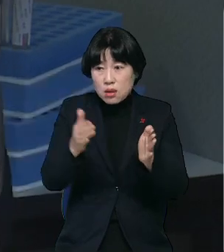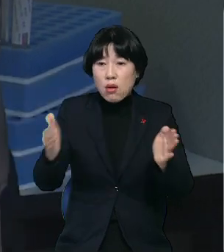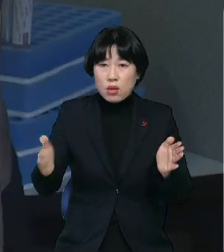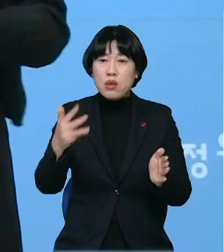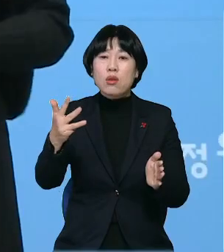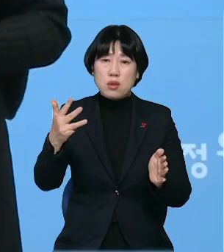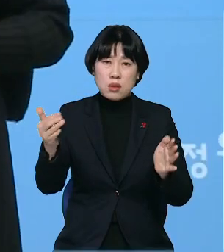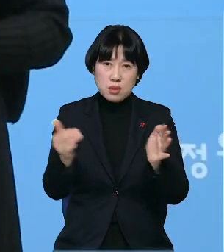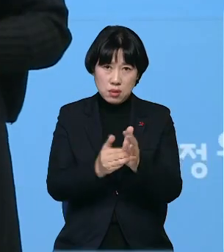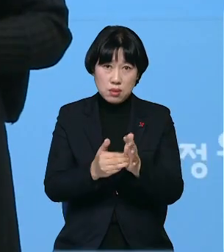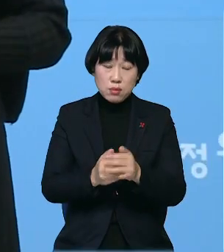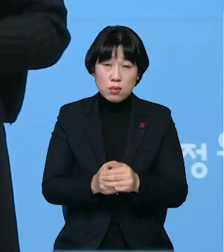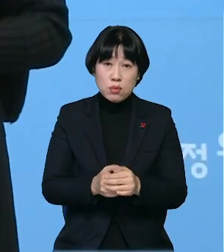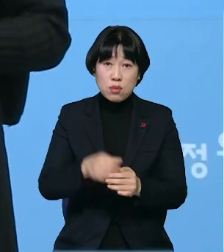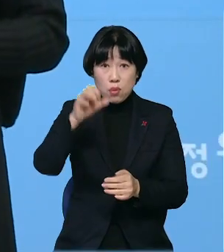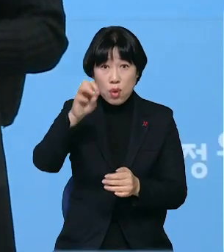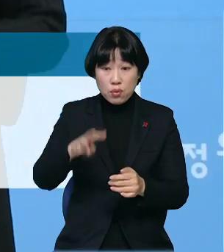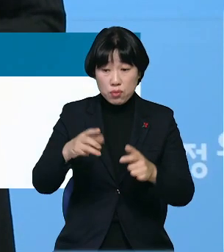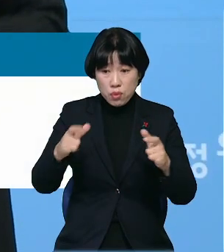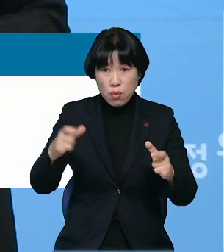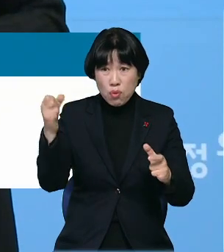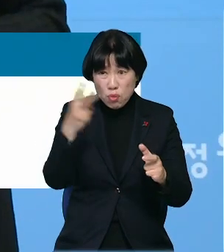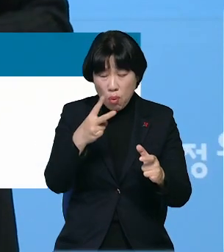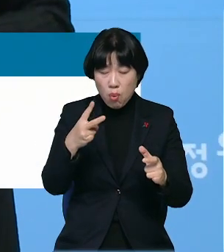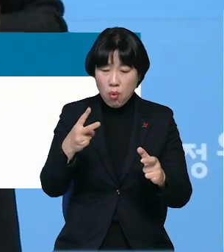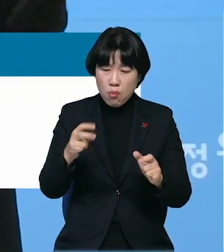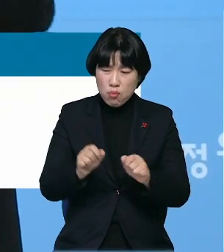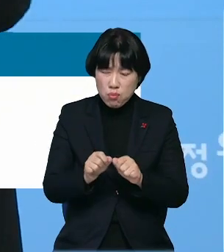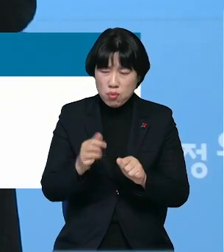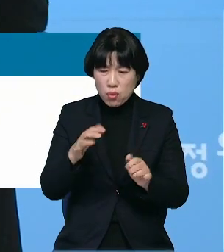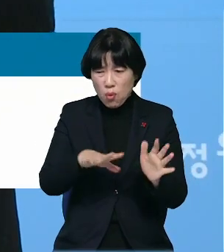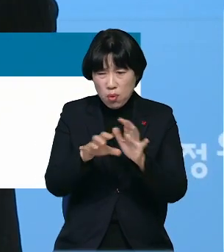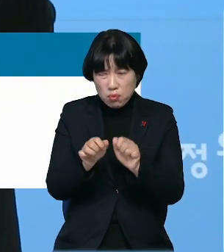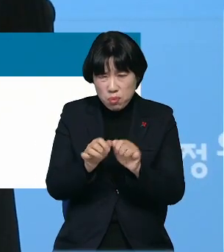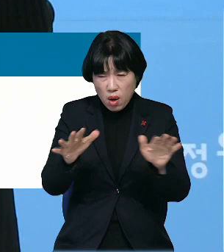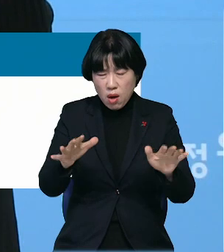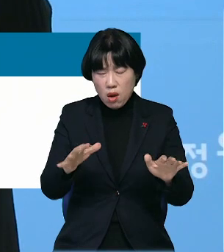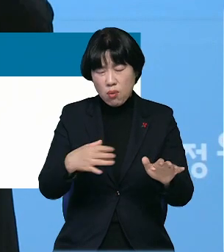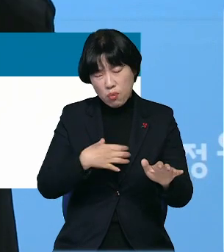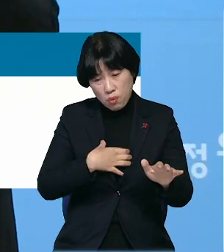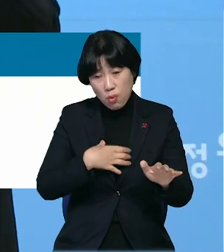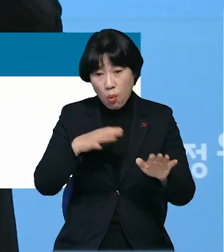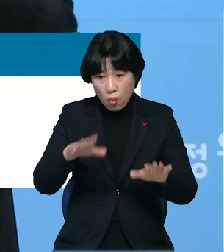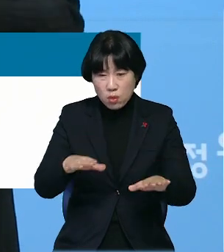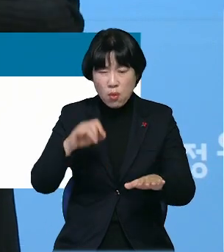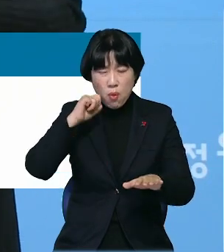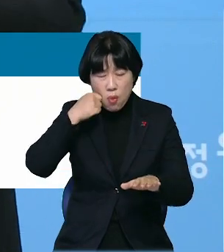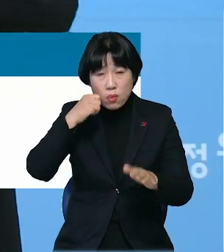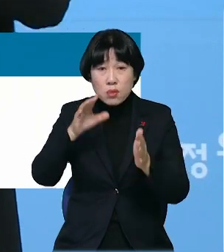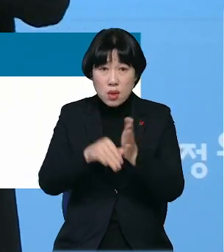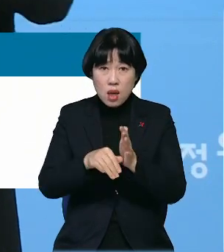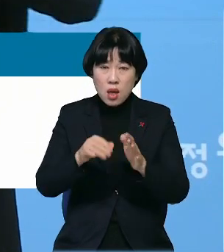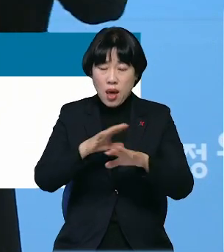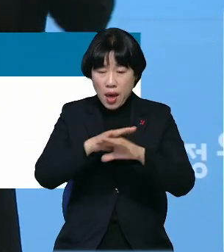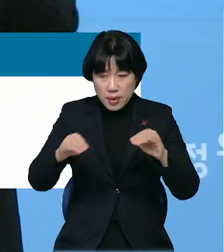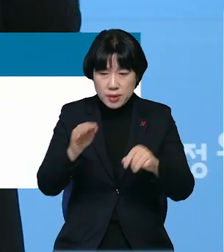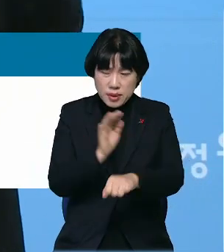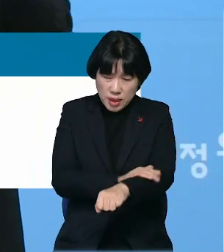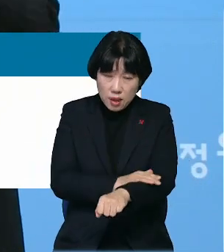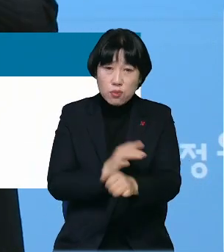운영합니다. 우리 광주가 또다시 위기에 직면했습니다. 이 고비를 슬기롭게 넘어서기